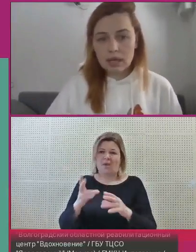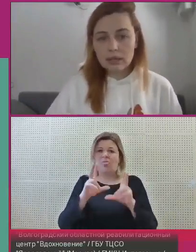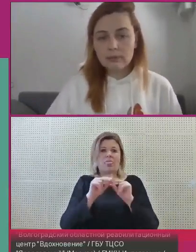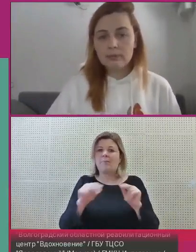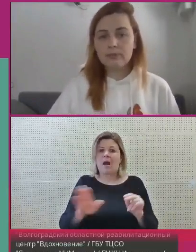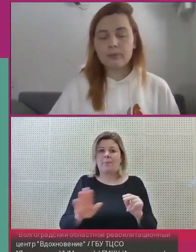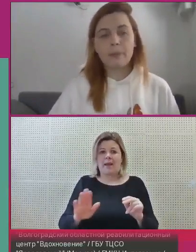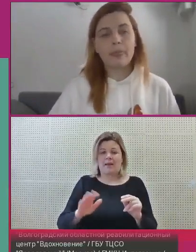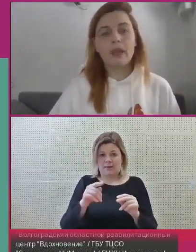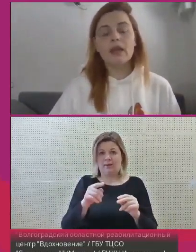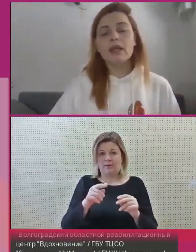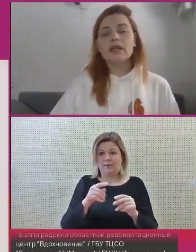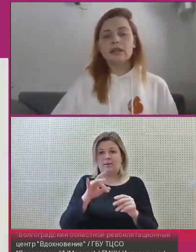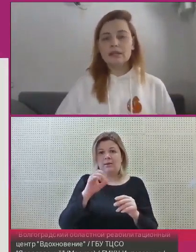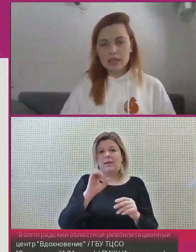Так.